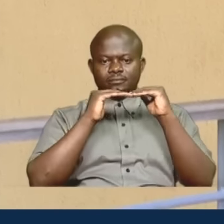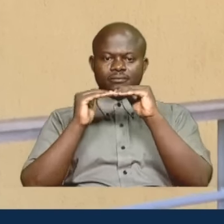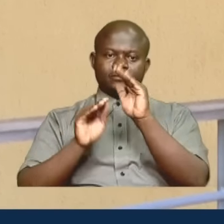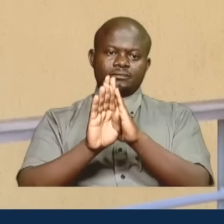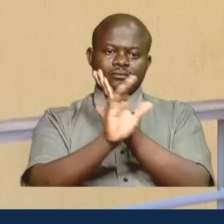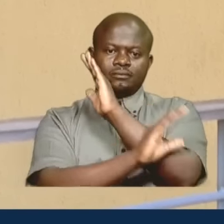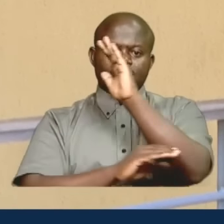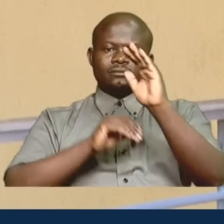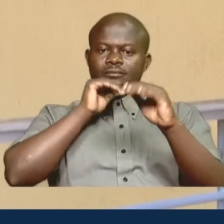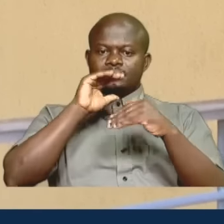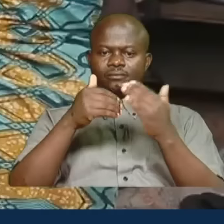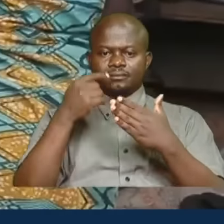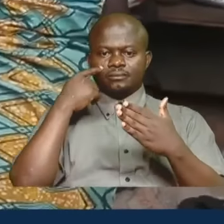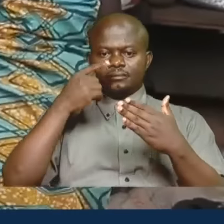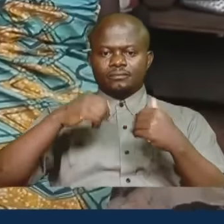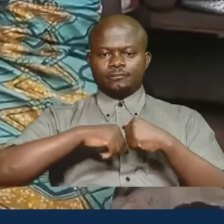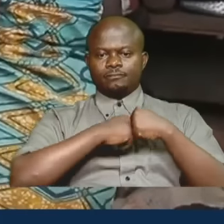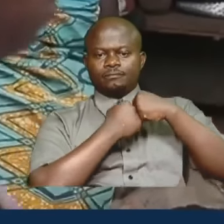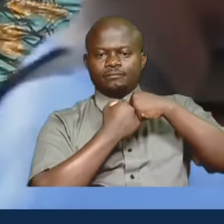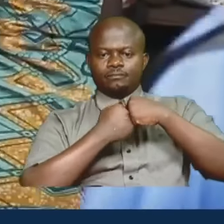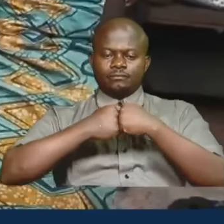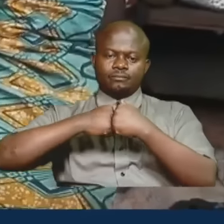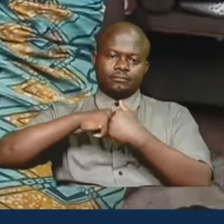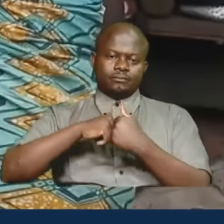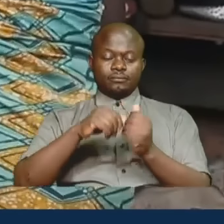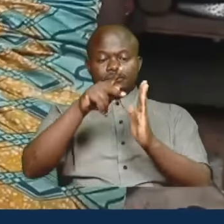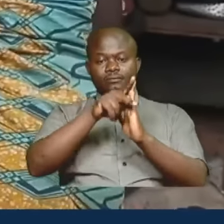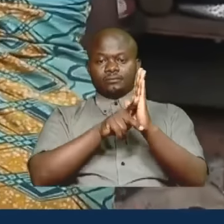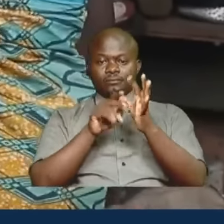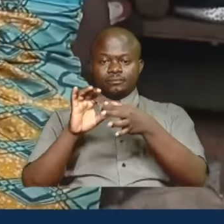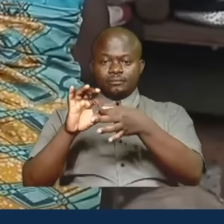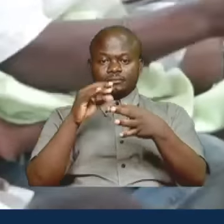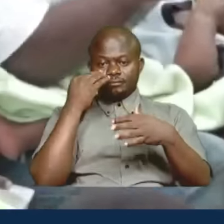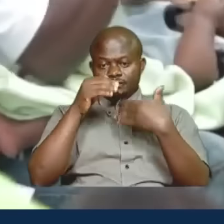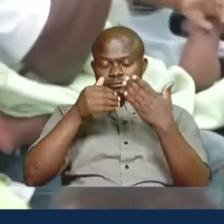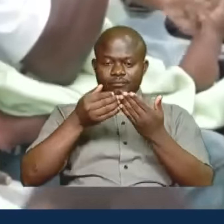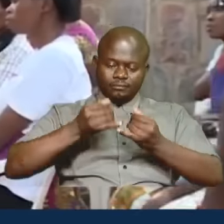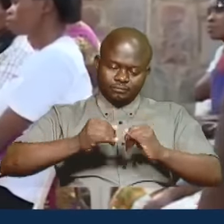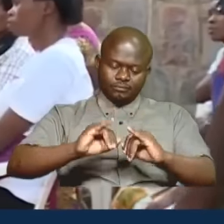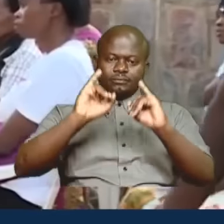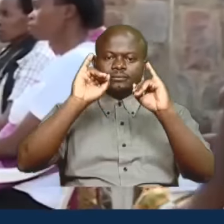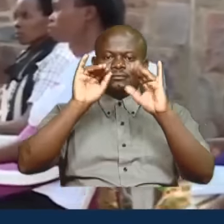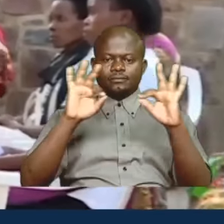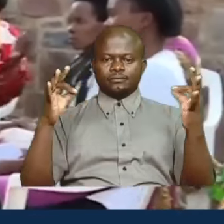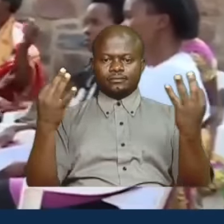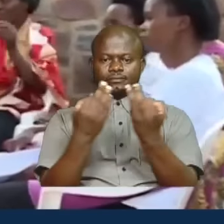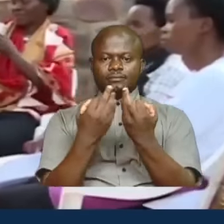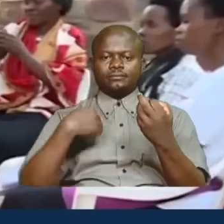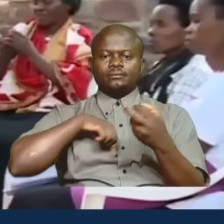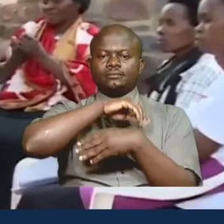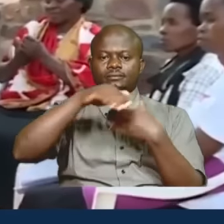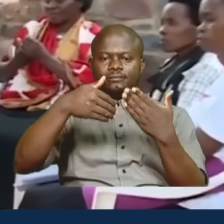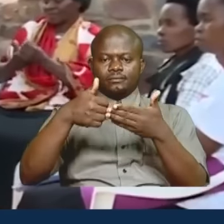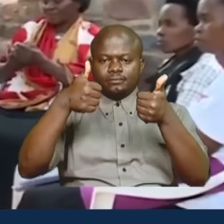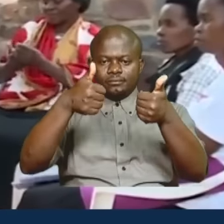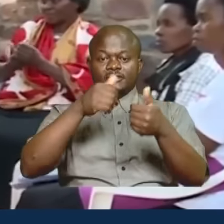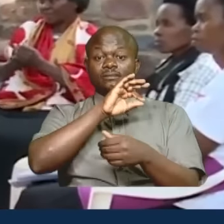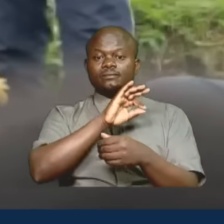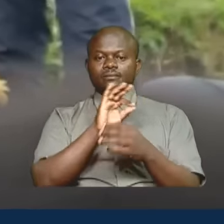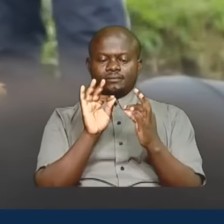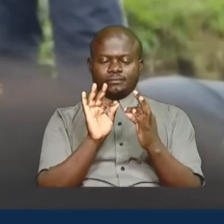koko aho kugira ngo bizane amakimbirane. Ihame ry'uburinganire iyo rishyizwe mu bikorwa mu muryango haba inyungu nyinshi,